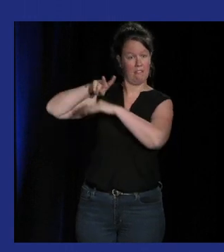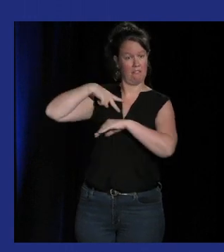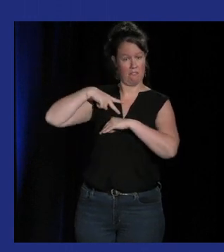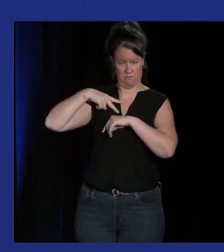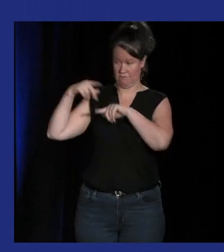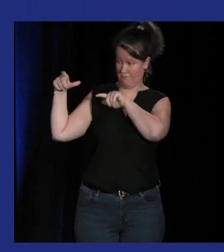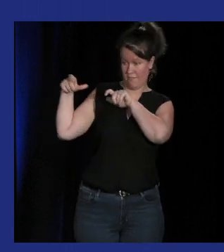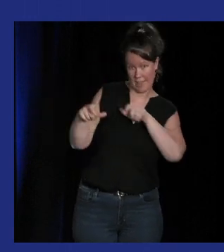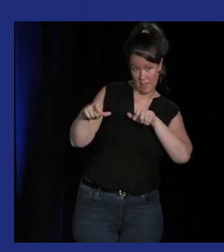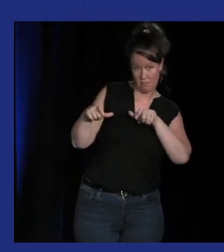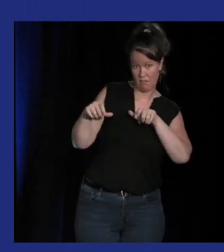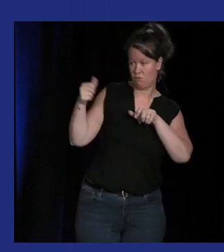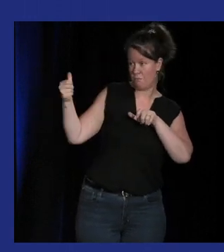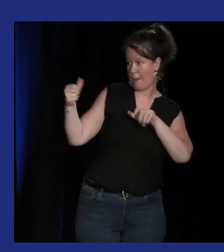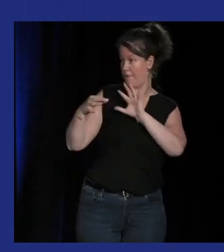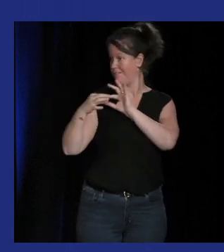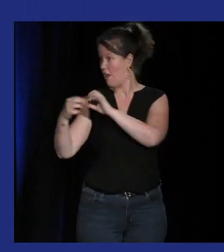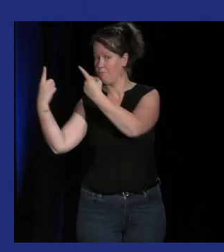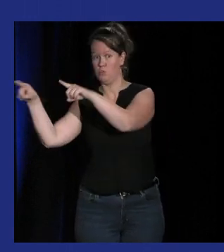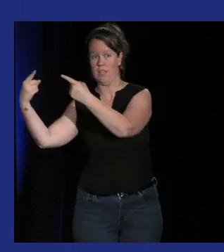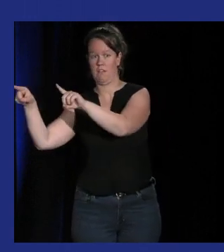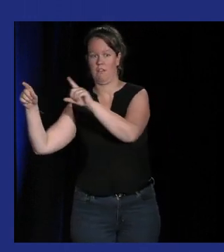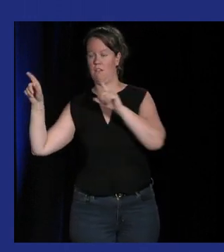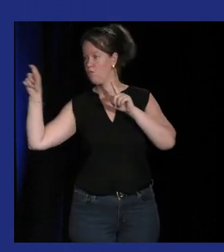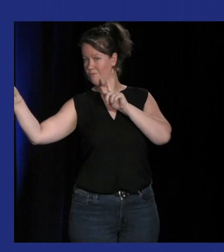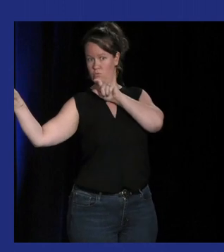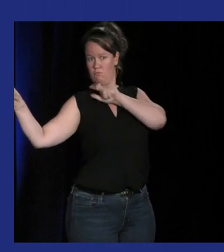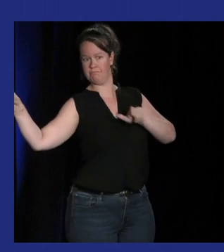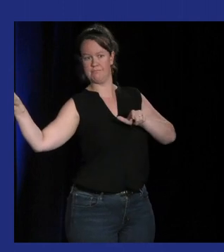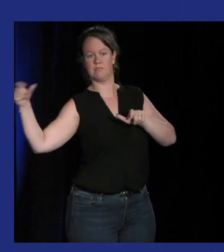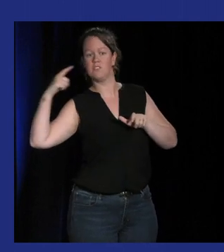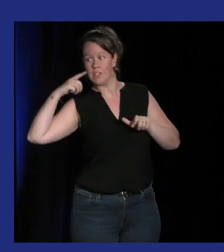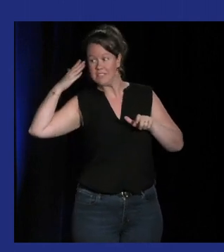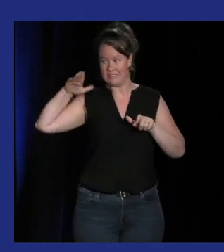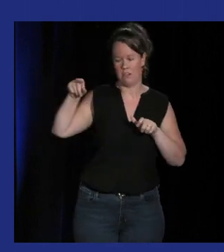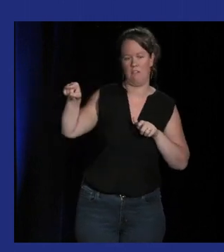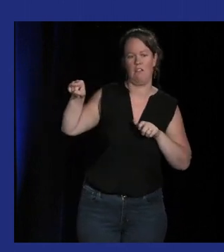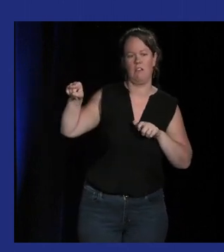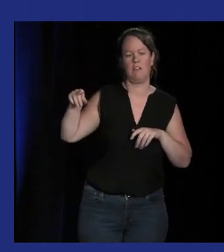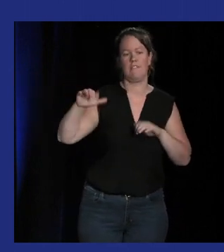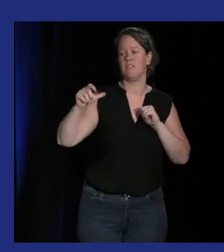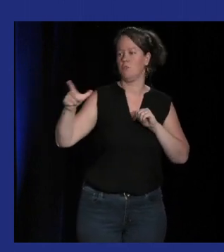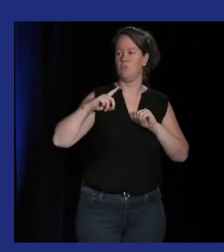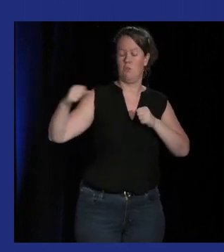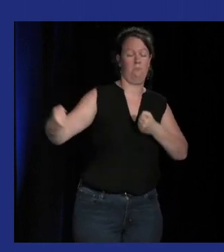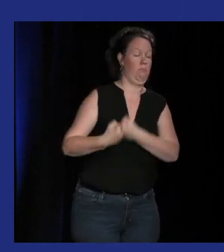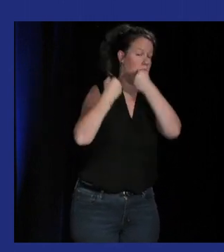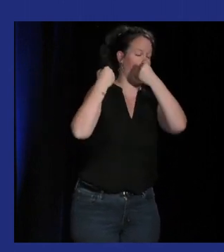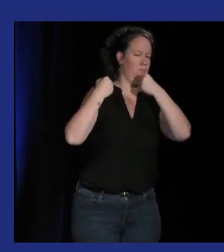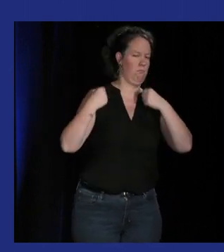audio pour pas qu'on ait des sons qui sont complètement opposés entre deux son designers et comme c'est lui qui fait la musique aussi